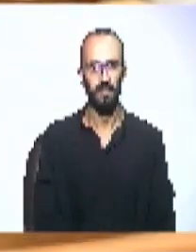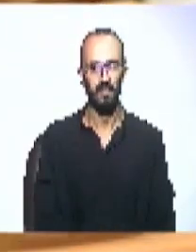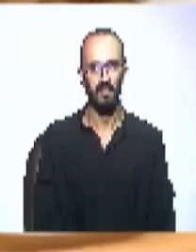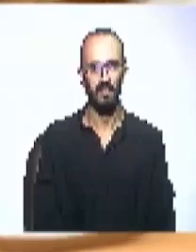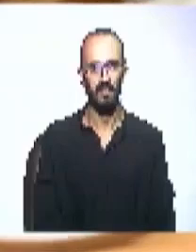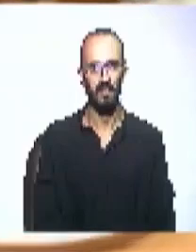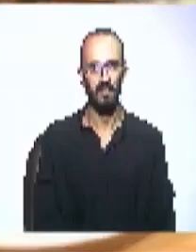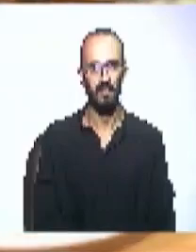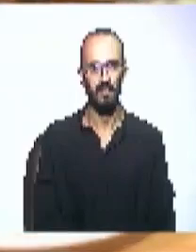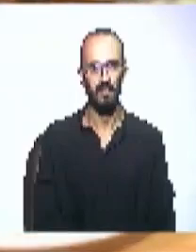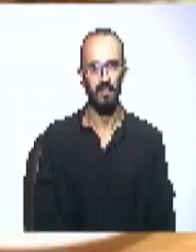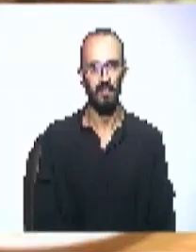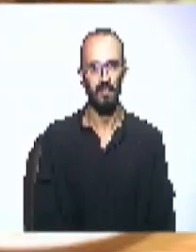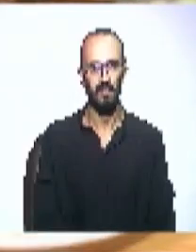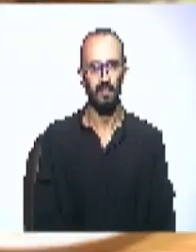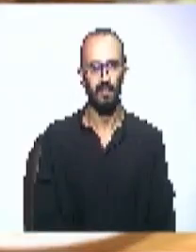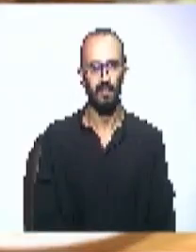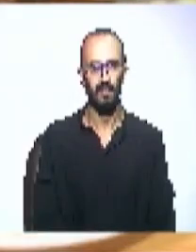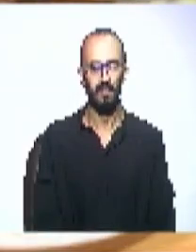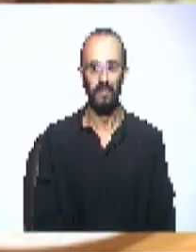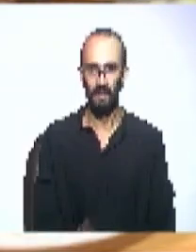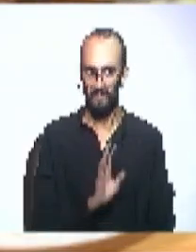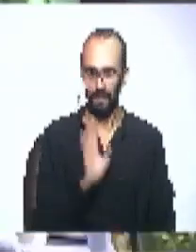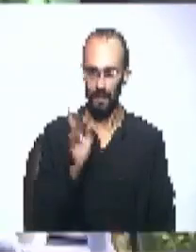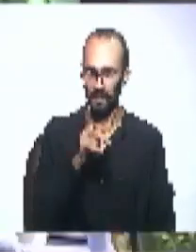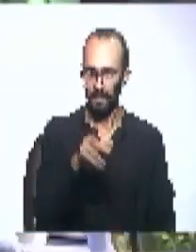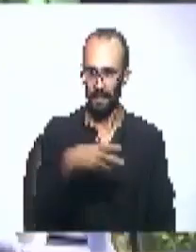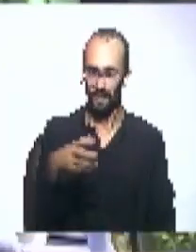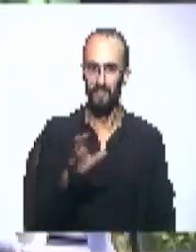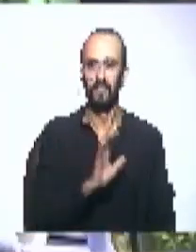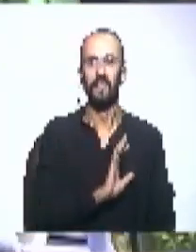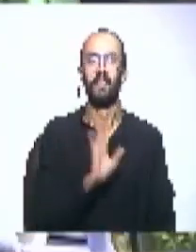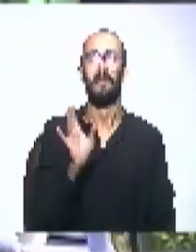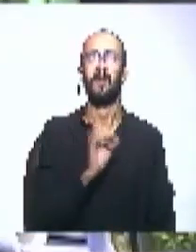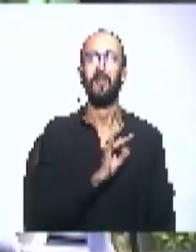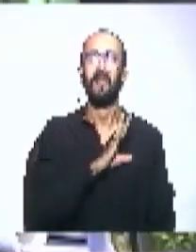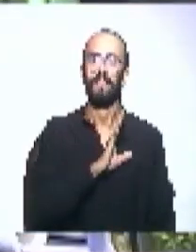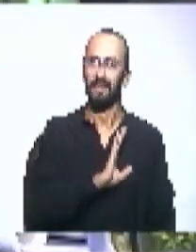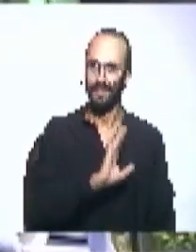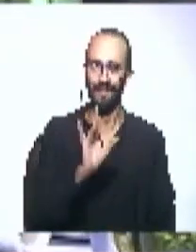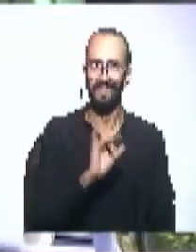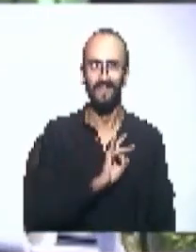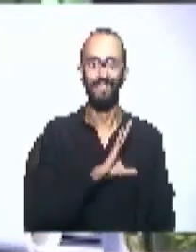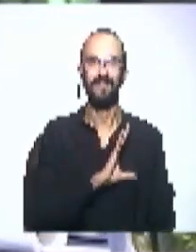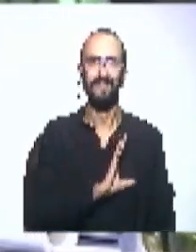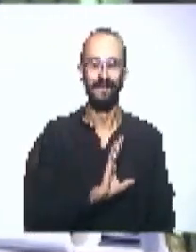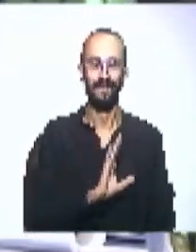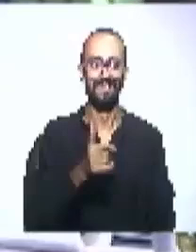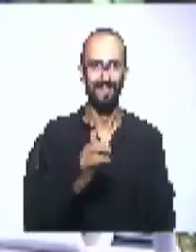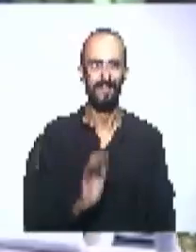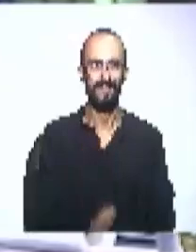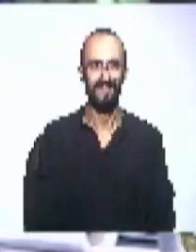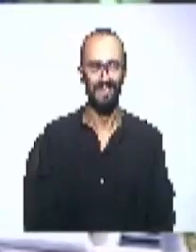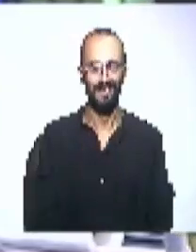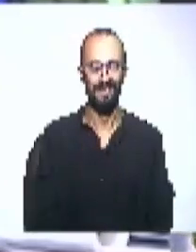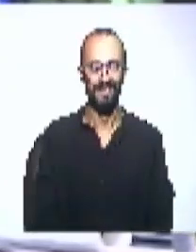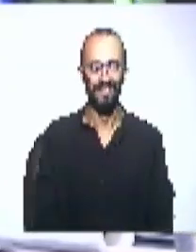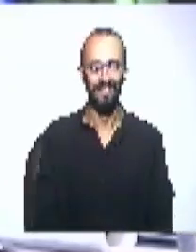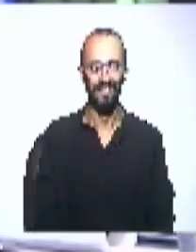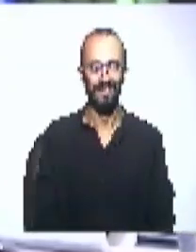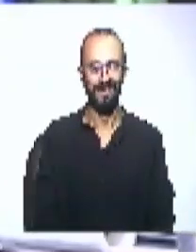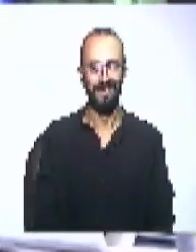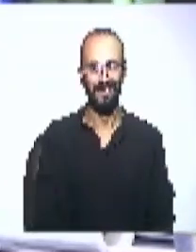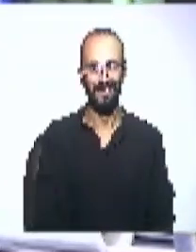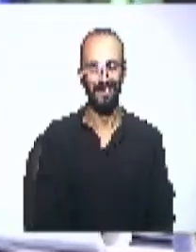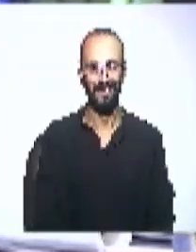طيب ماشي خلاص بقى كده، انت بقى كده خلاص، انت كده استوفيتي اجرك معايا، فاحنا كده خلاص هناخد.